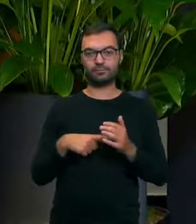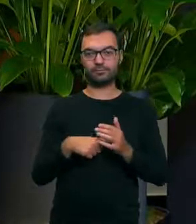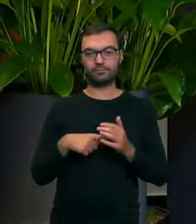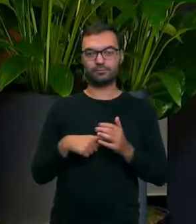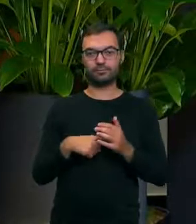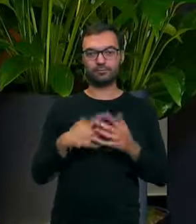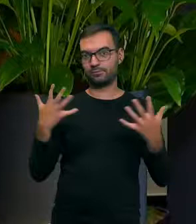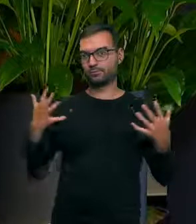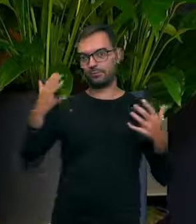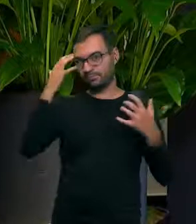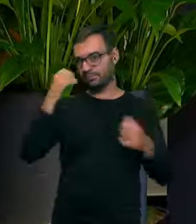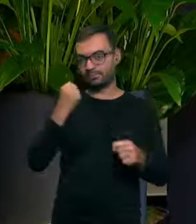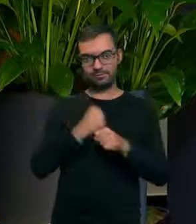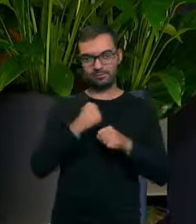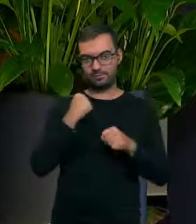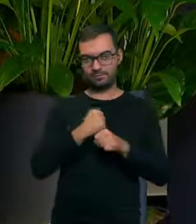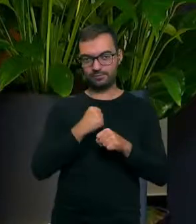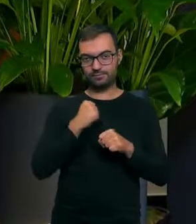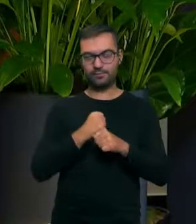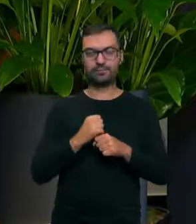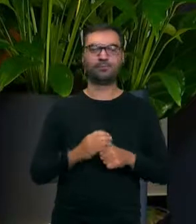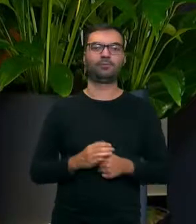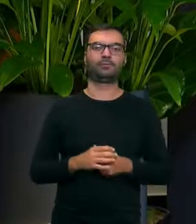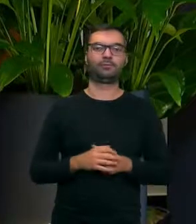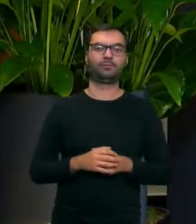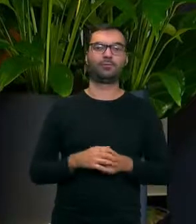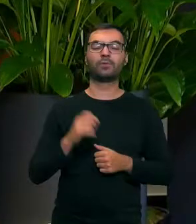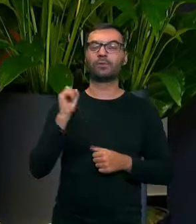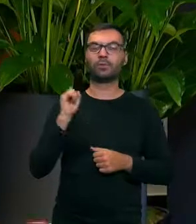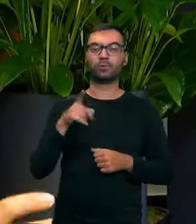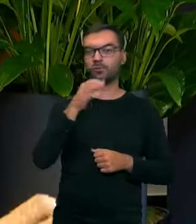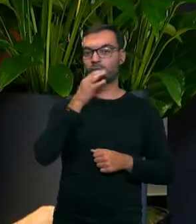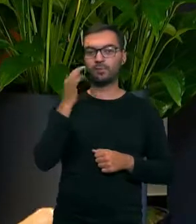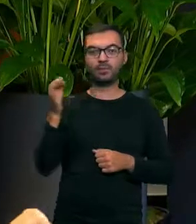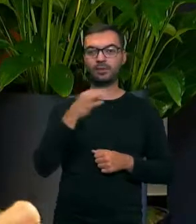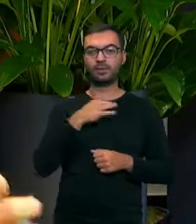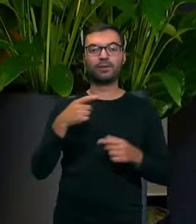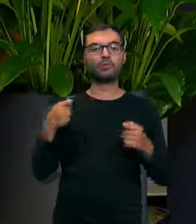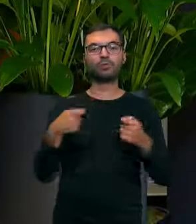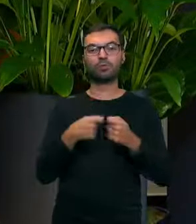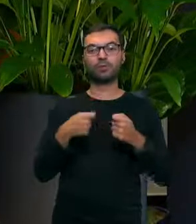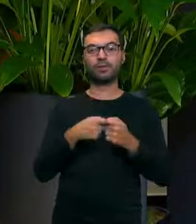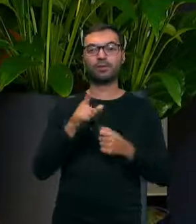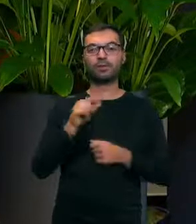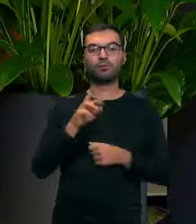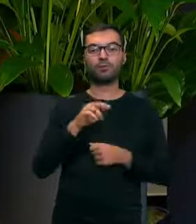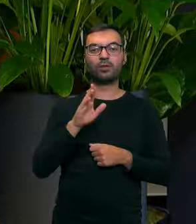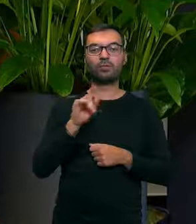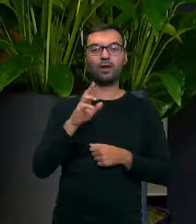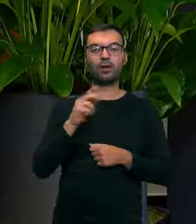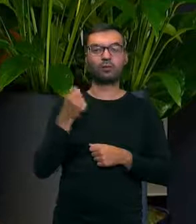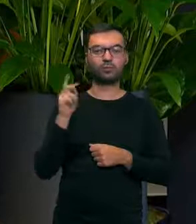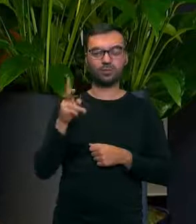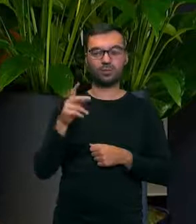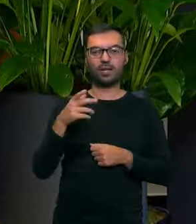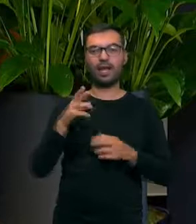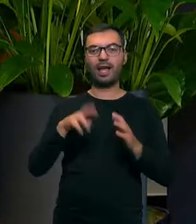z takim ogromem pracy, o jakim twórcy opowiadają teraz, ale pojawiło się pytanie o współpracę z Piotrem Bartuszkiem, z reżyserem